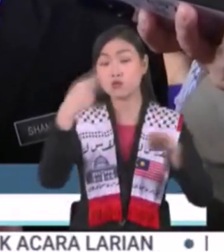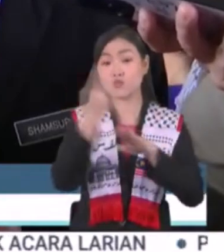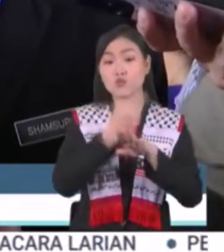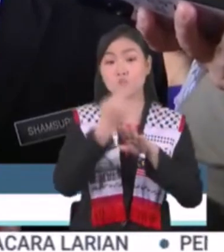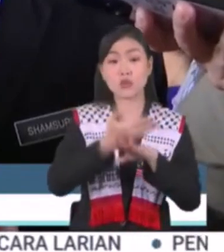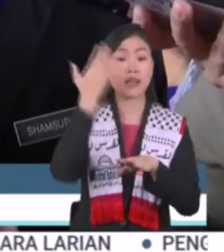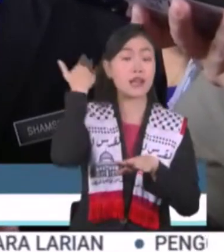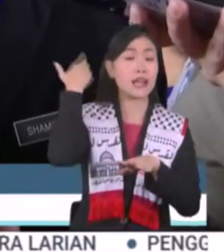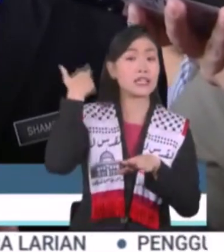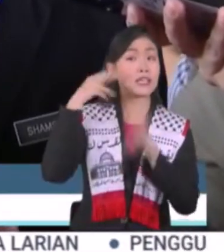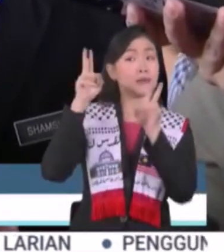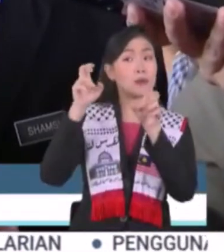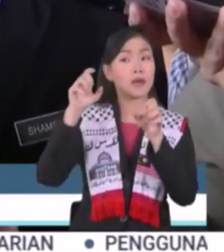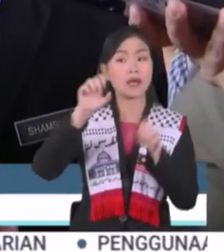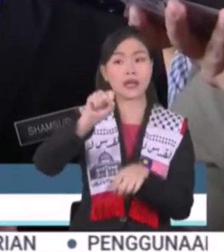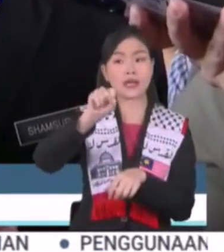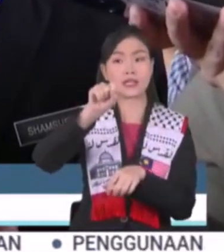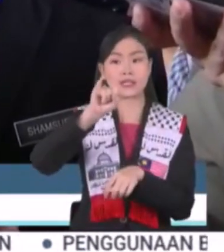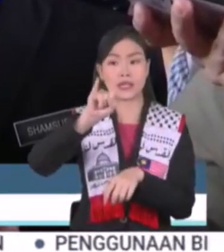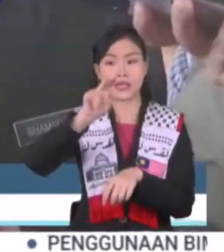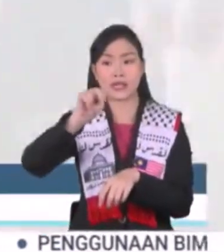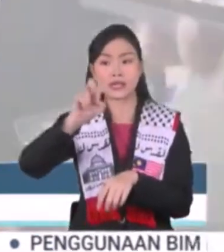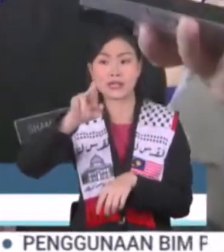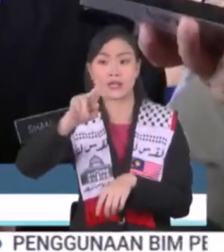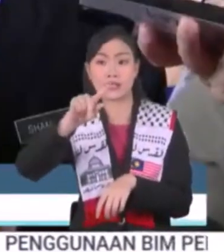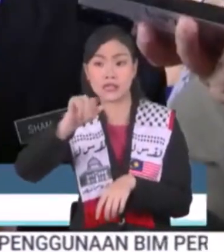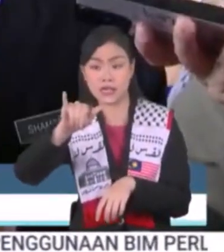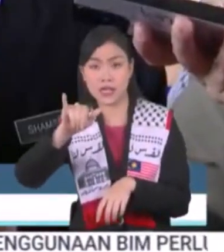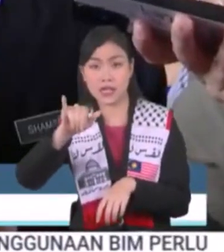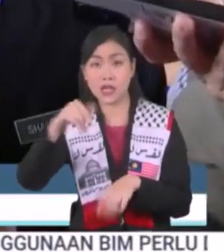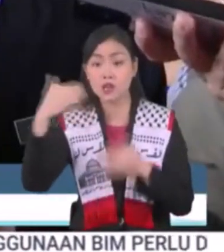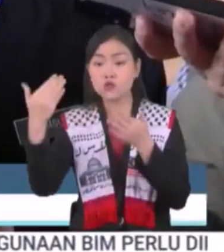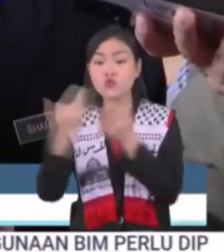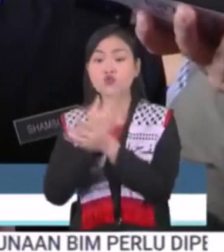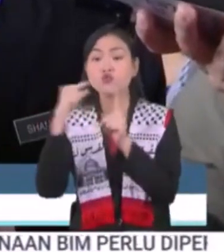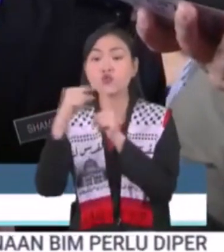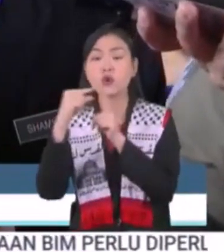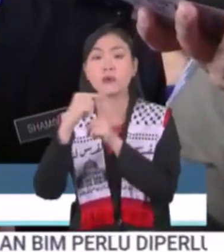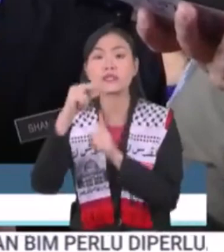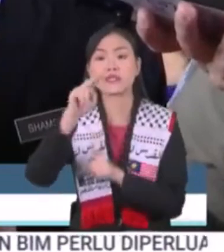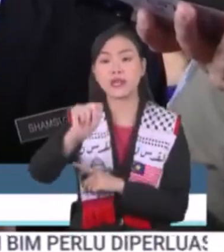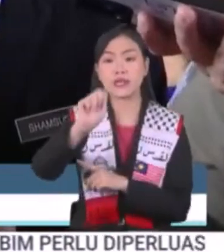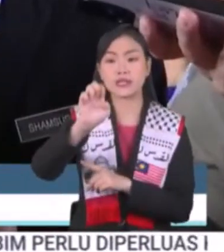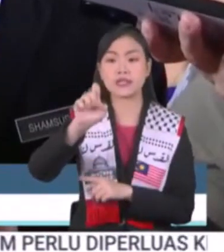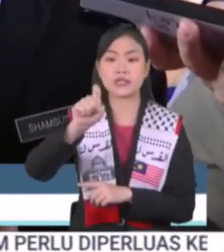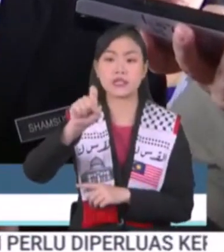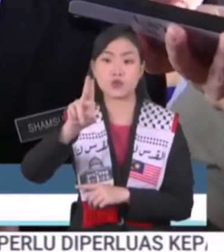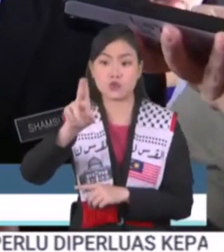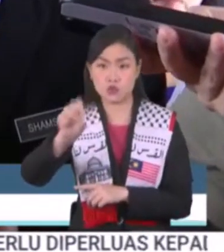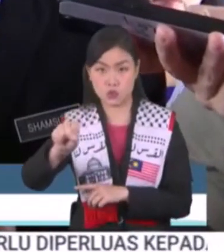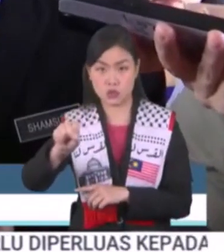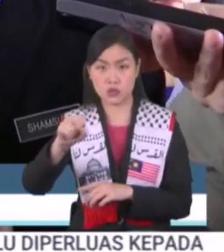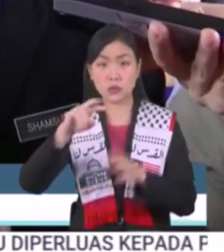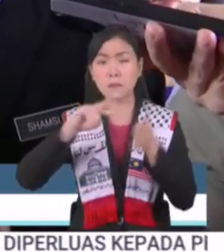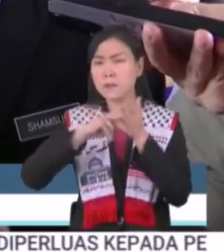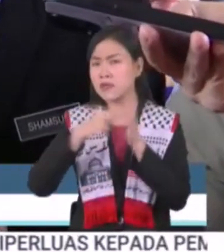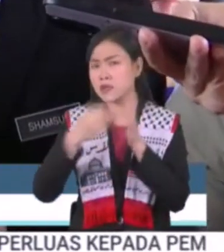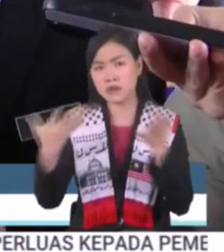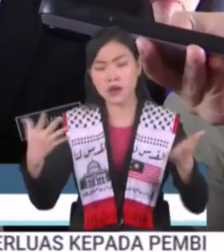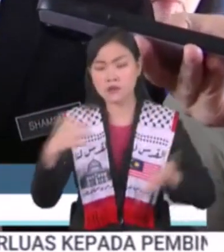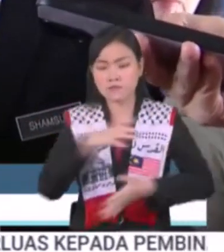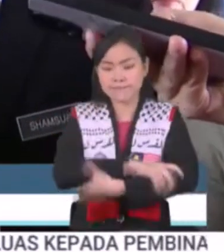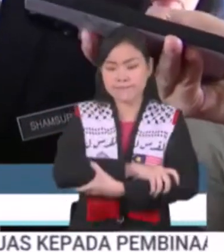dengar istilah namanya sinergi. Sekarang ini dipanggil Nexus. Kita membawa semua pihak untuk kita berkolaborasi, maksudnya kita kerjasama